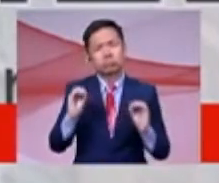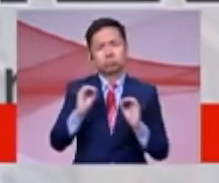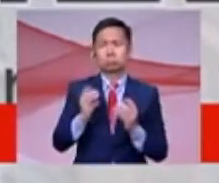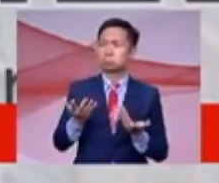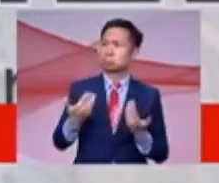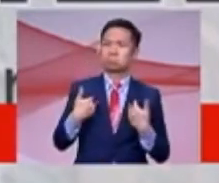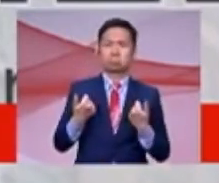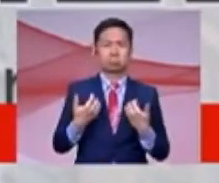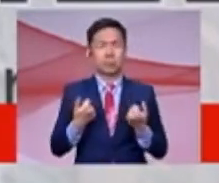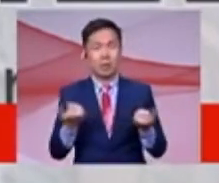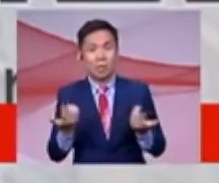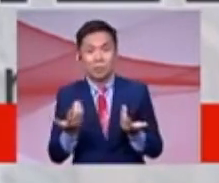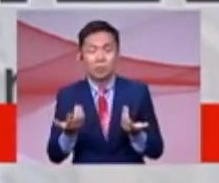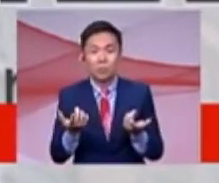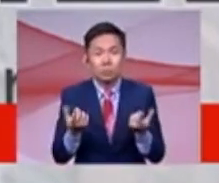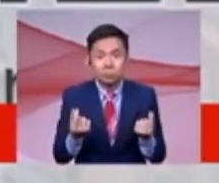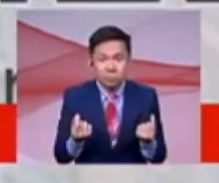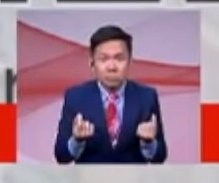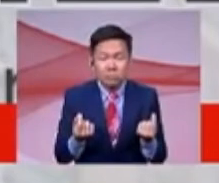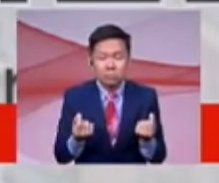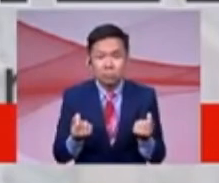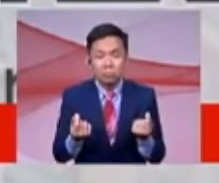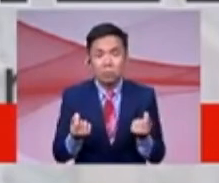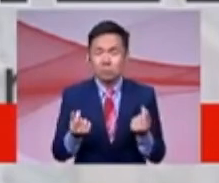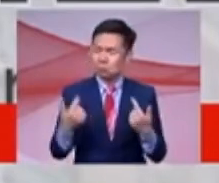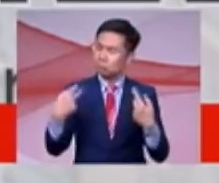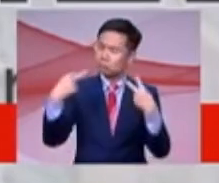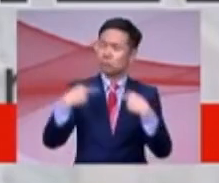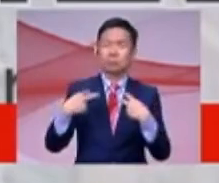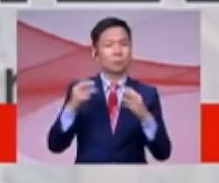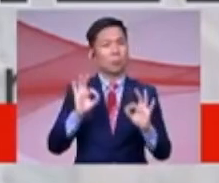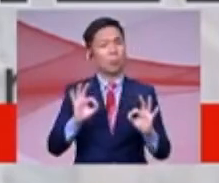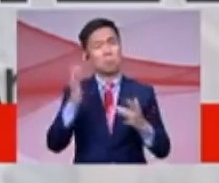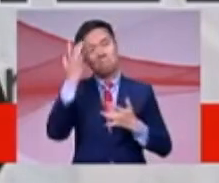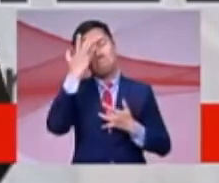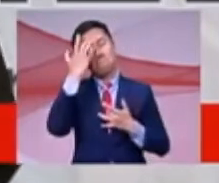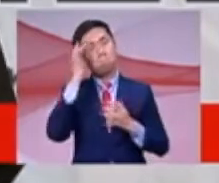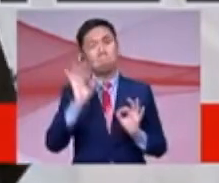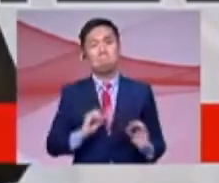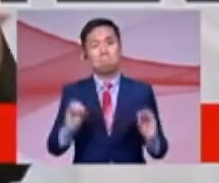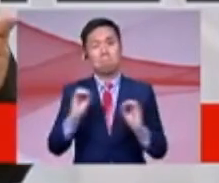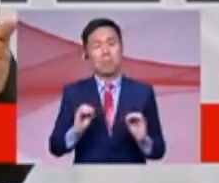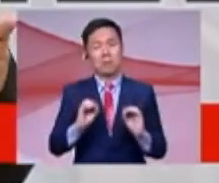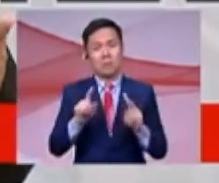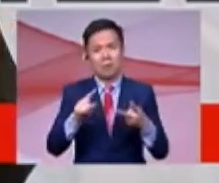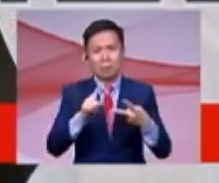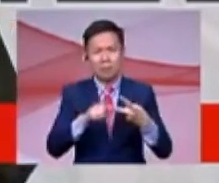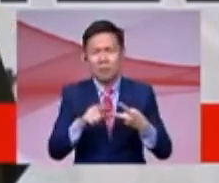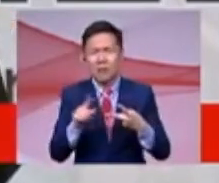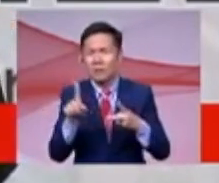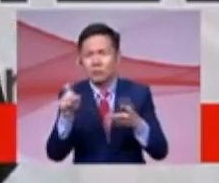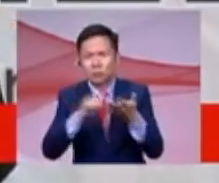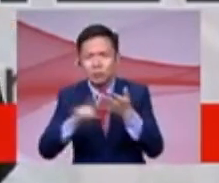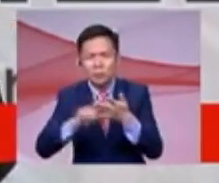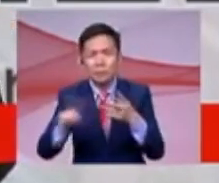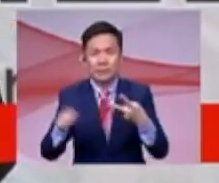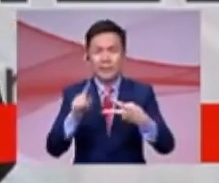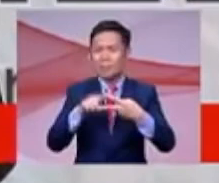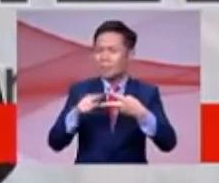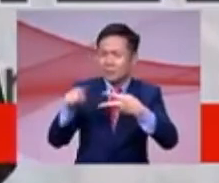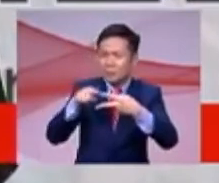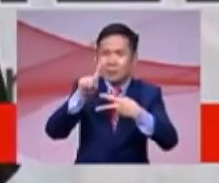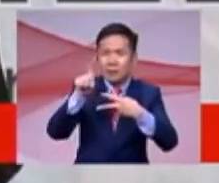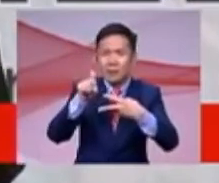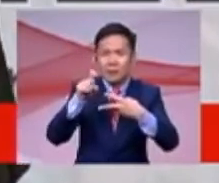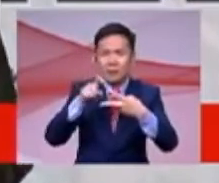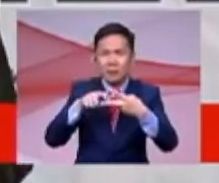daripada kerajaan, kementerian untuk yang mereka yang tanpa gejala ini? Soalan pertama. Yang tanpa gejala